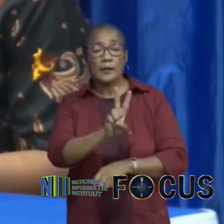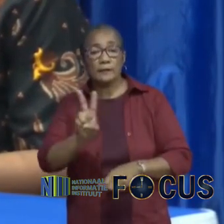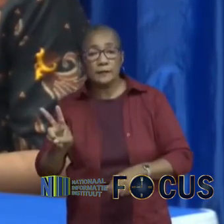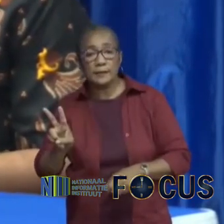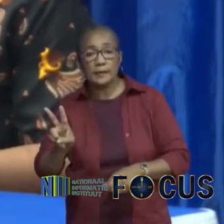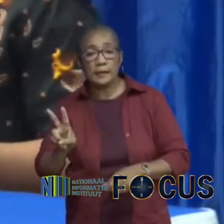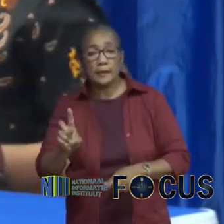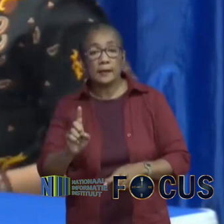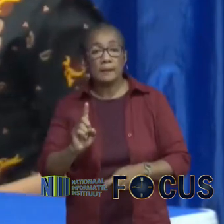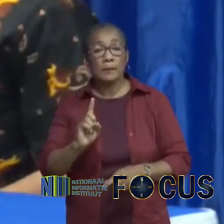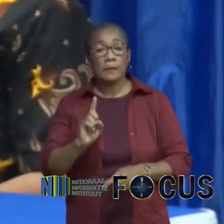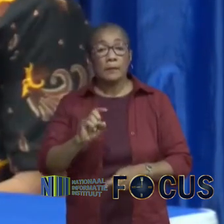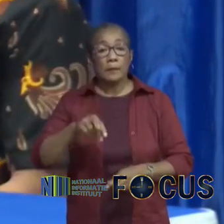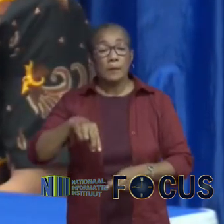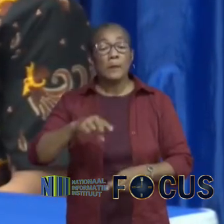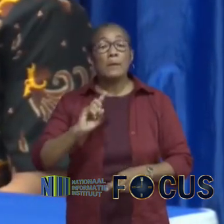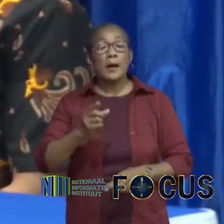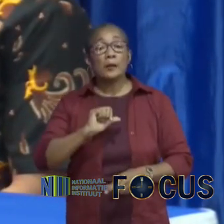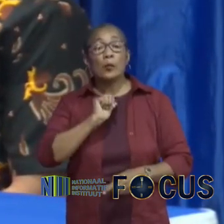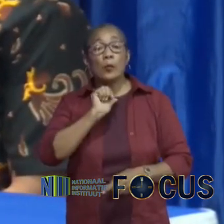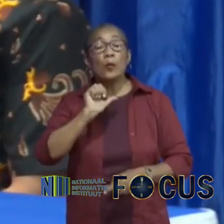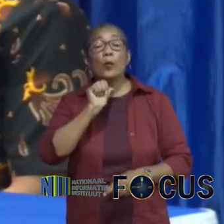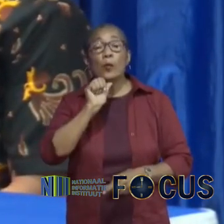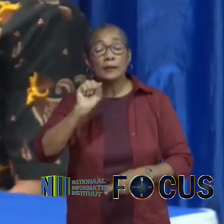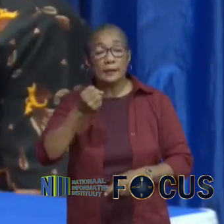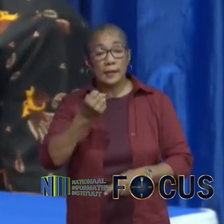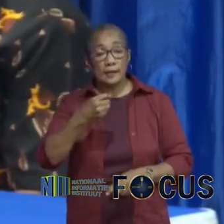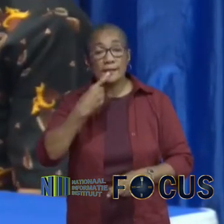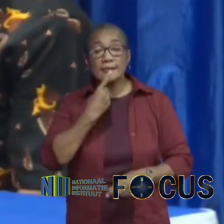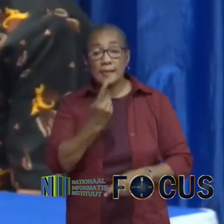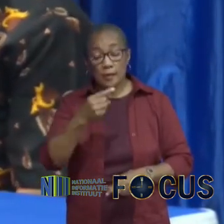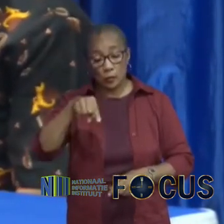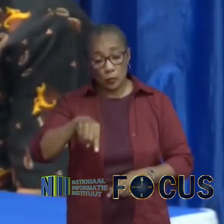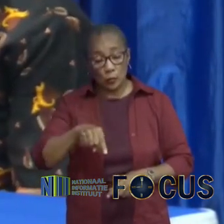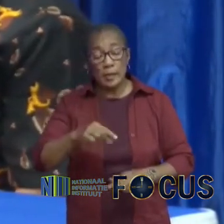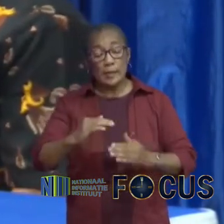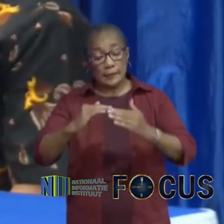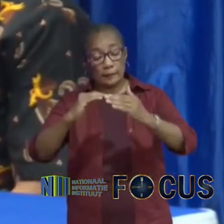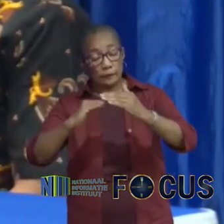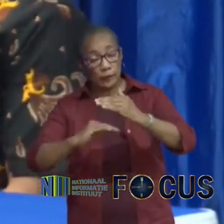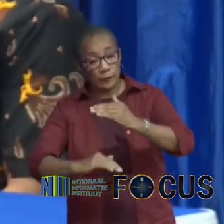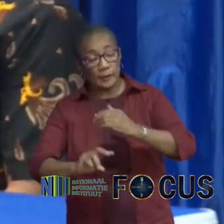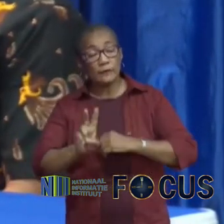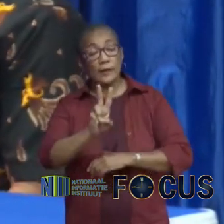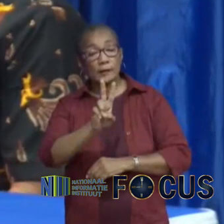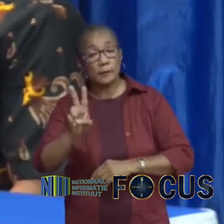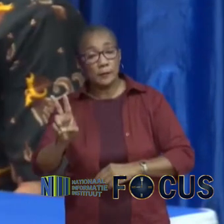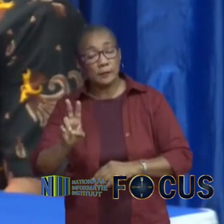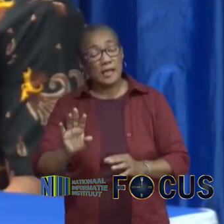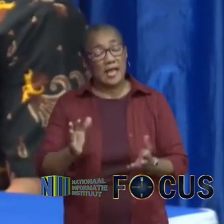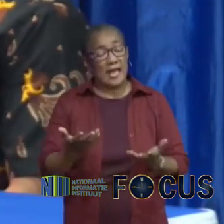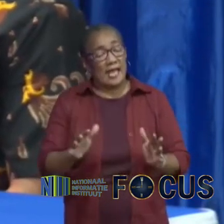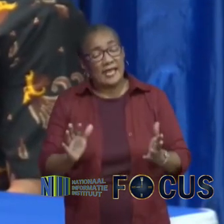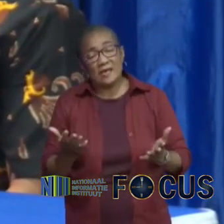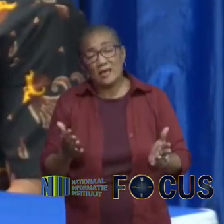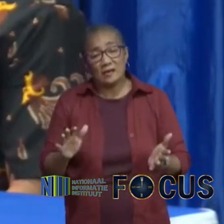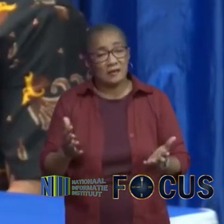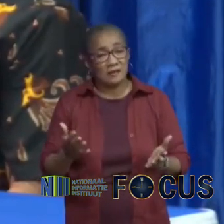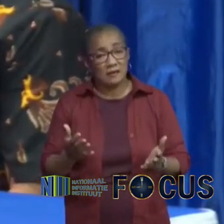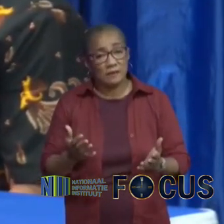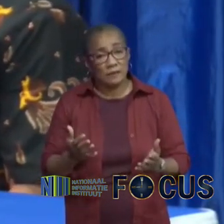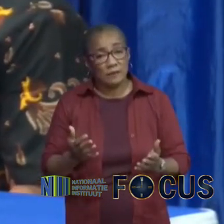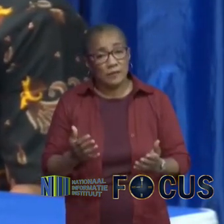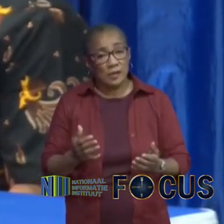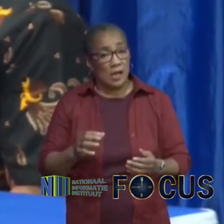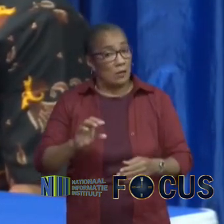Maar wat ik nu kan zeggen is over de vermindering van de verzekering, dat het eigenlijk niet zou